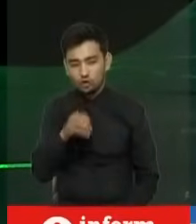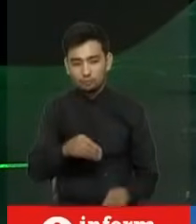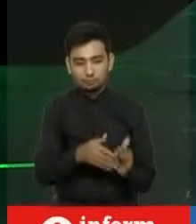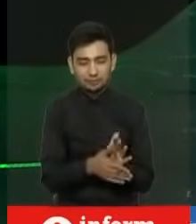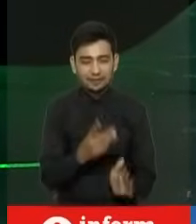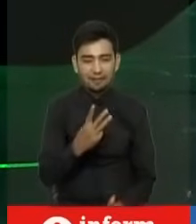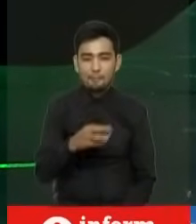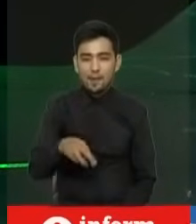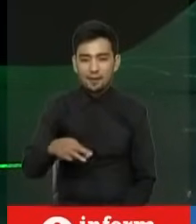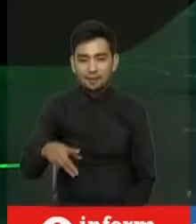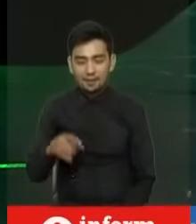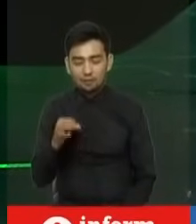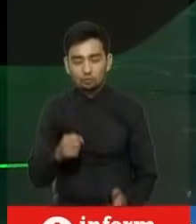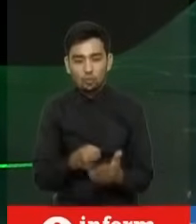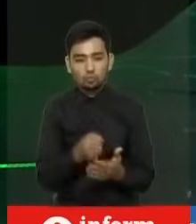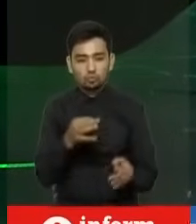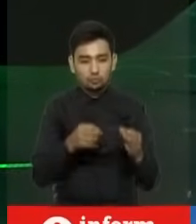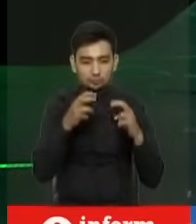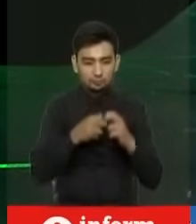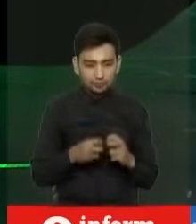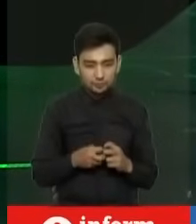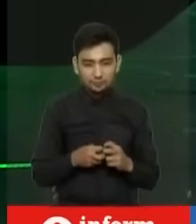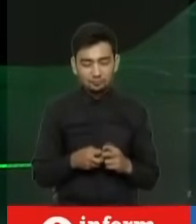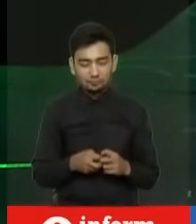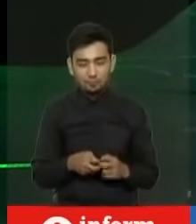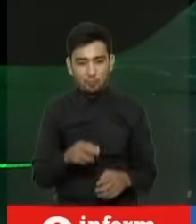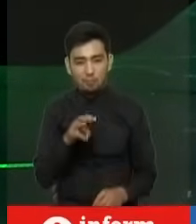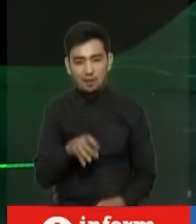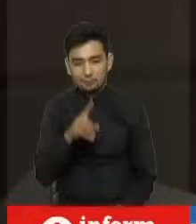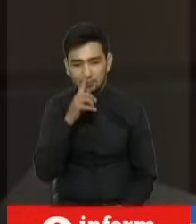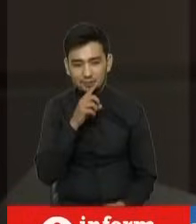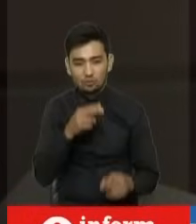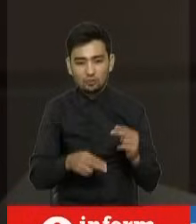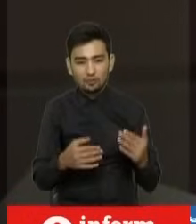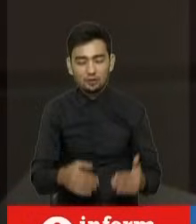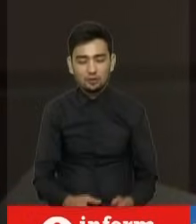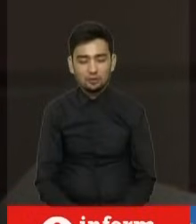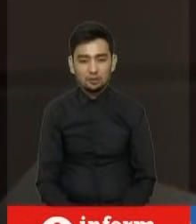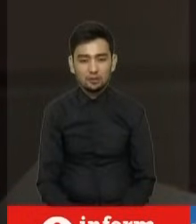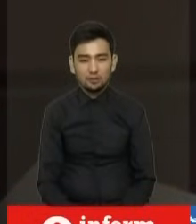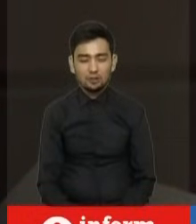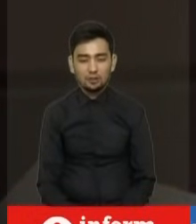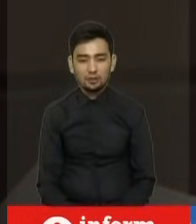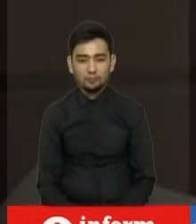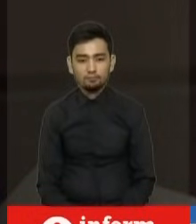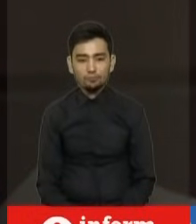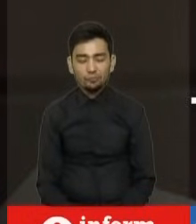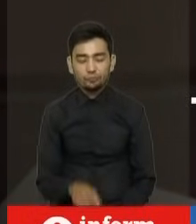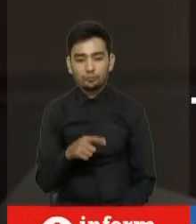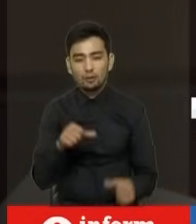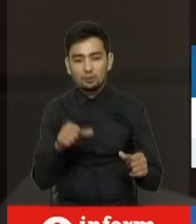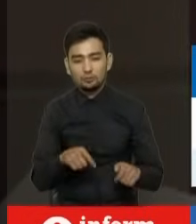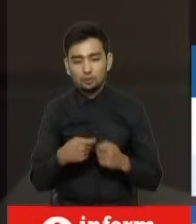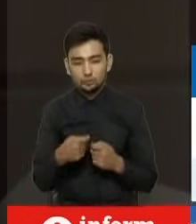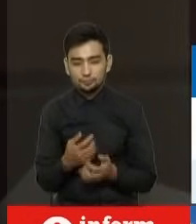миллиардов тенге. Досудебное расследование по делу было завершено еще в марте. Пархоменко совершил уголовное правонарушение,